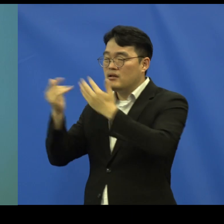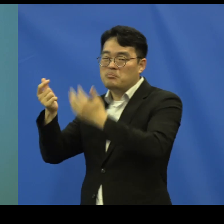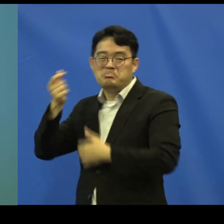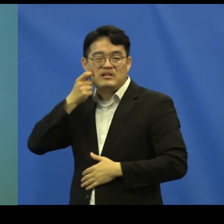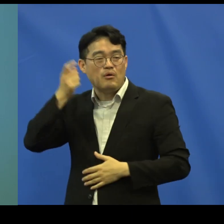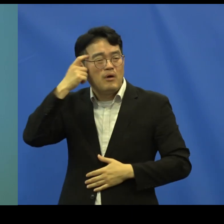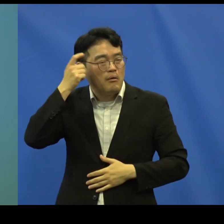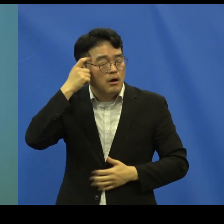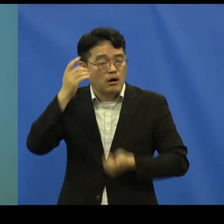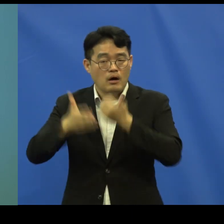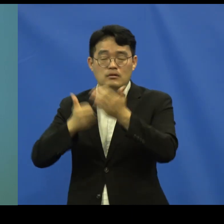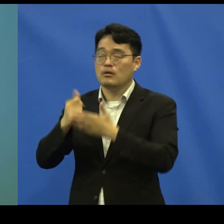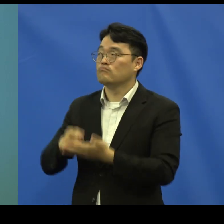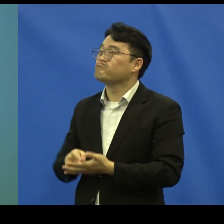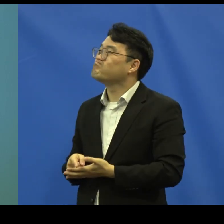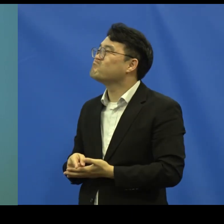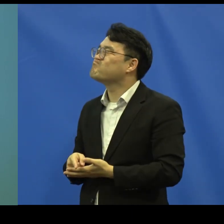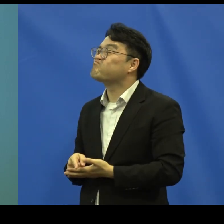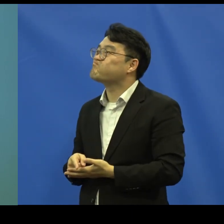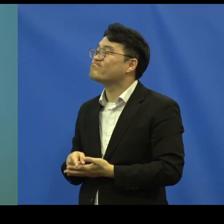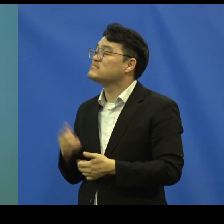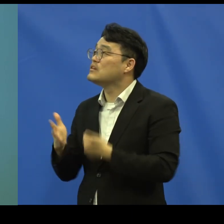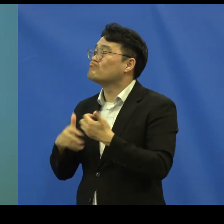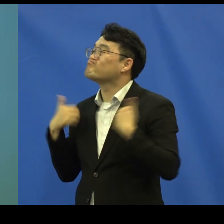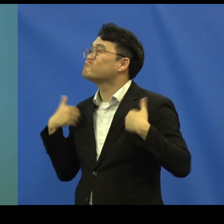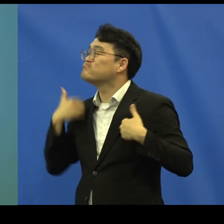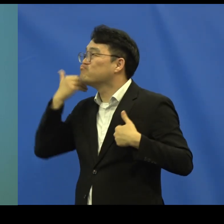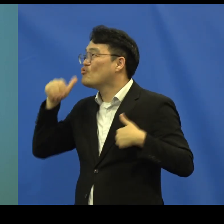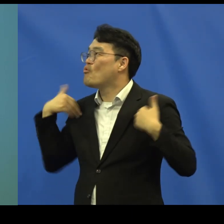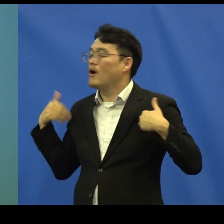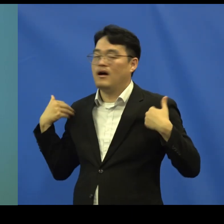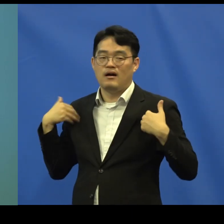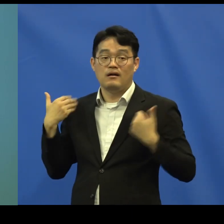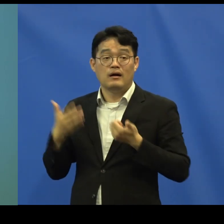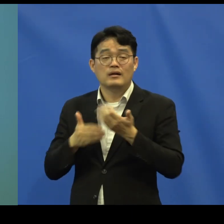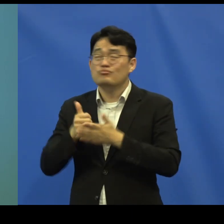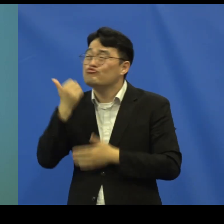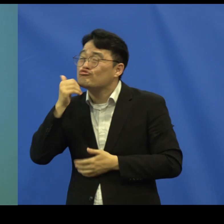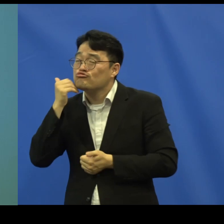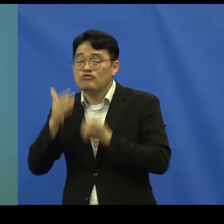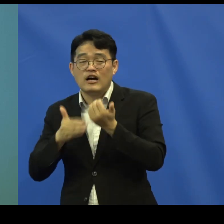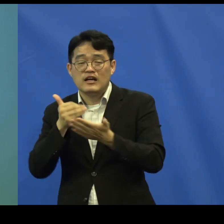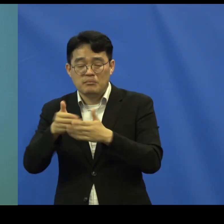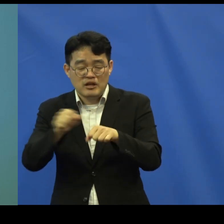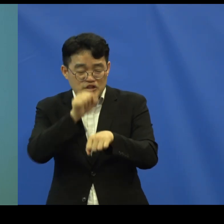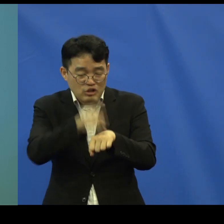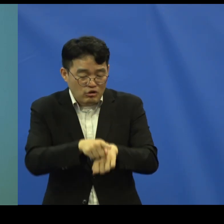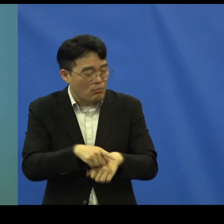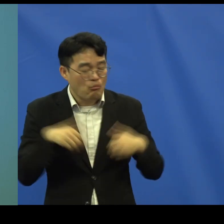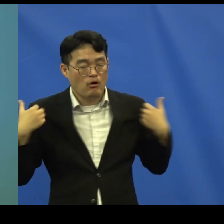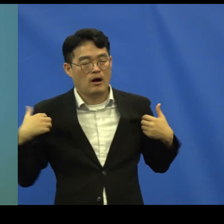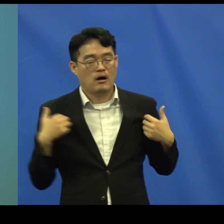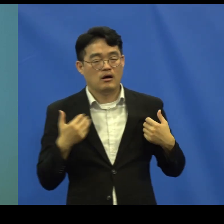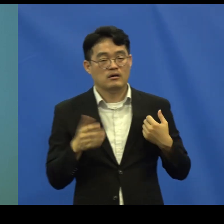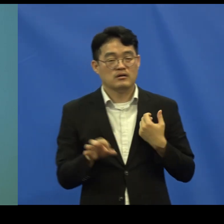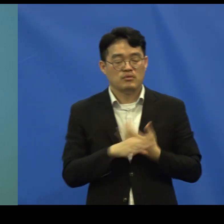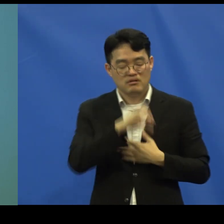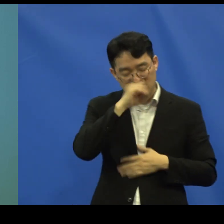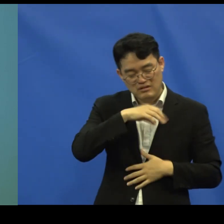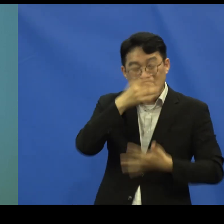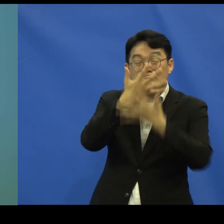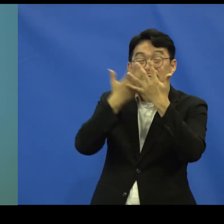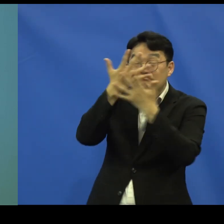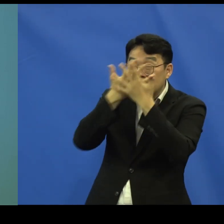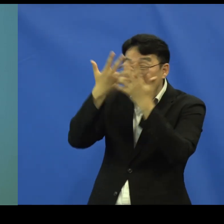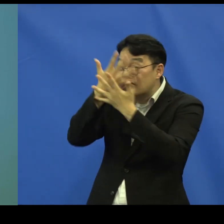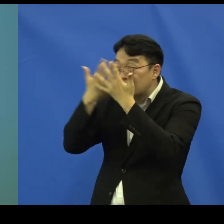하나님의 하나님 되심이 무엇인지를 모르니까 예배를 못 드리는 거예요. 여러분, 마르던 바가 그런